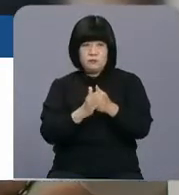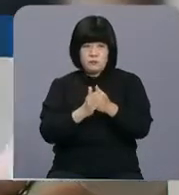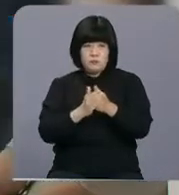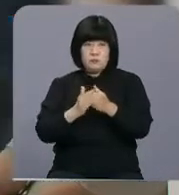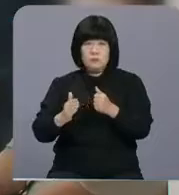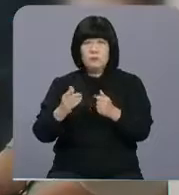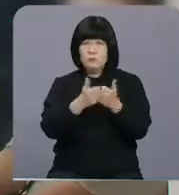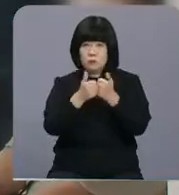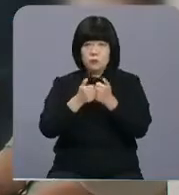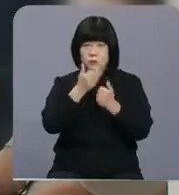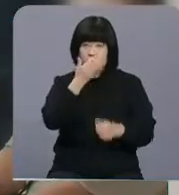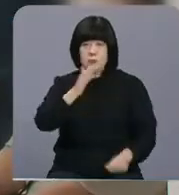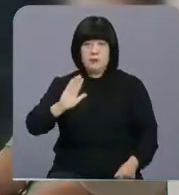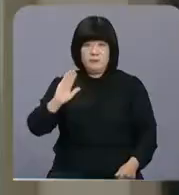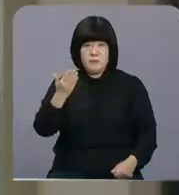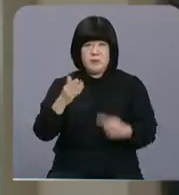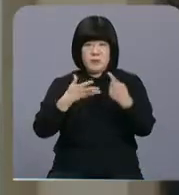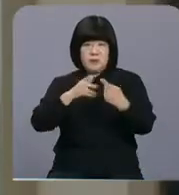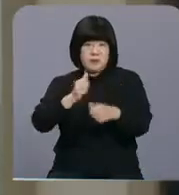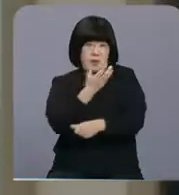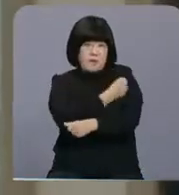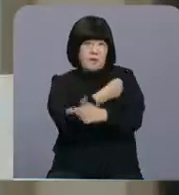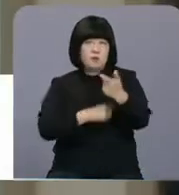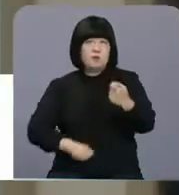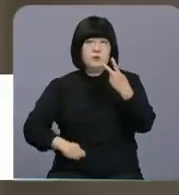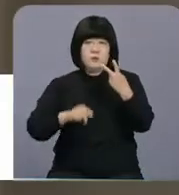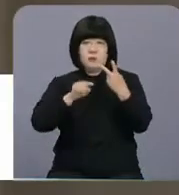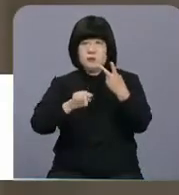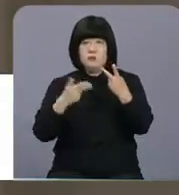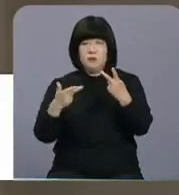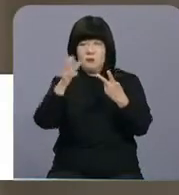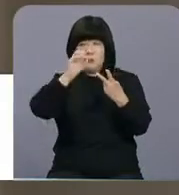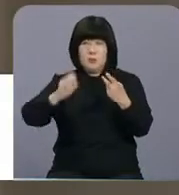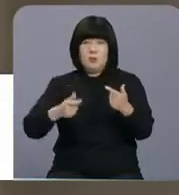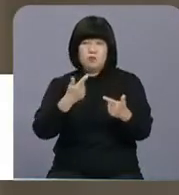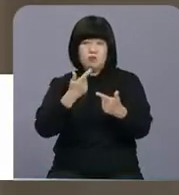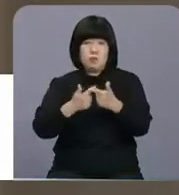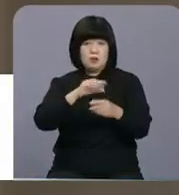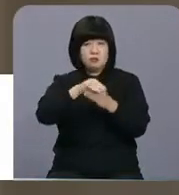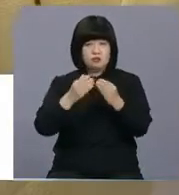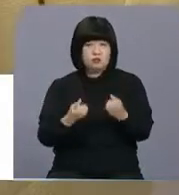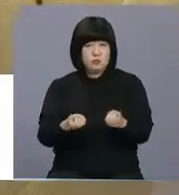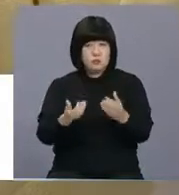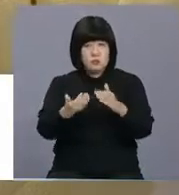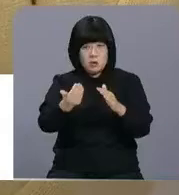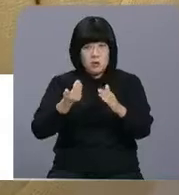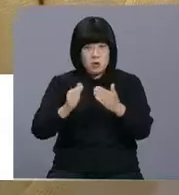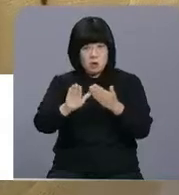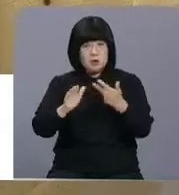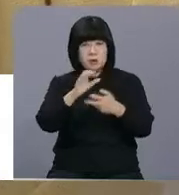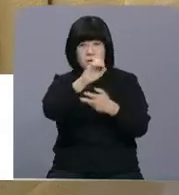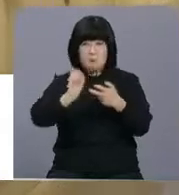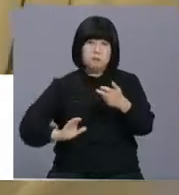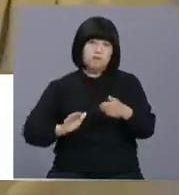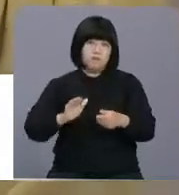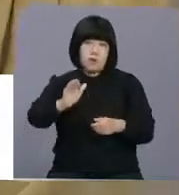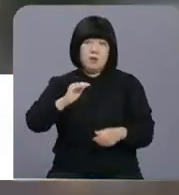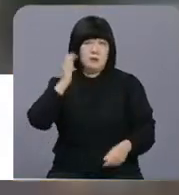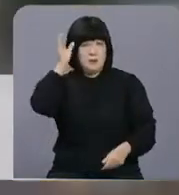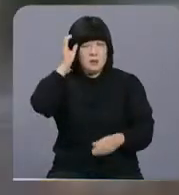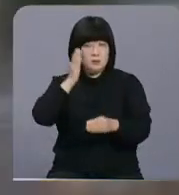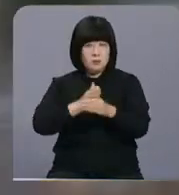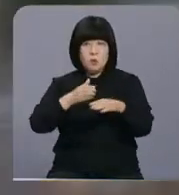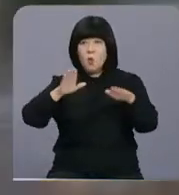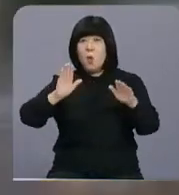부산지역 1차 백신접종 유는 62.7% 로 부산 씨는 추석 쯤에는 70% 까지 오늘 것으로 기대합니다